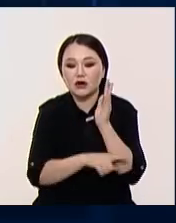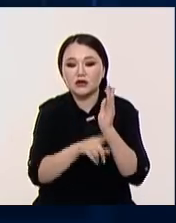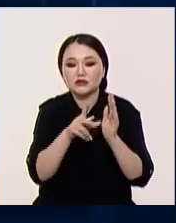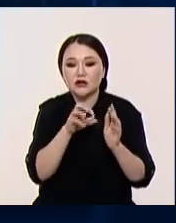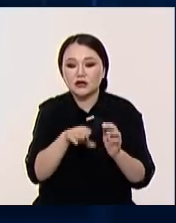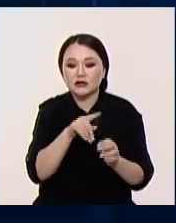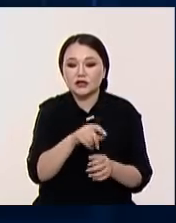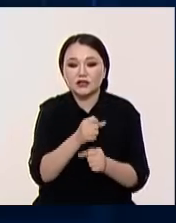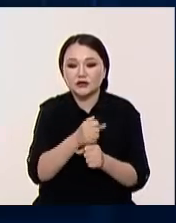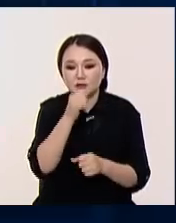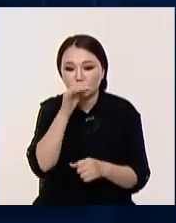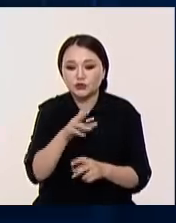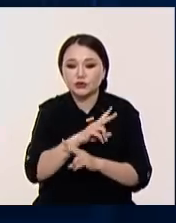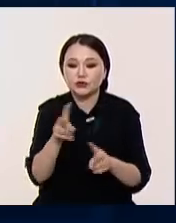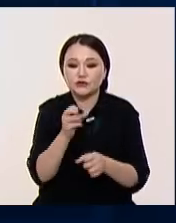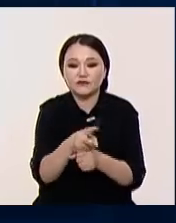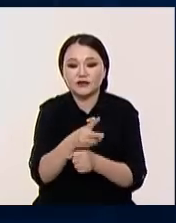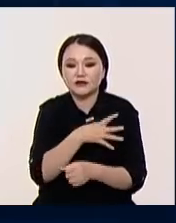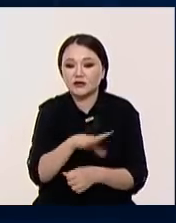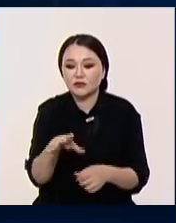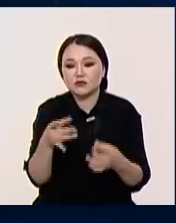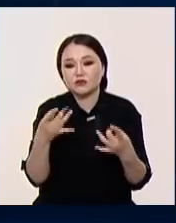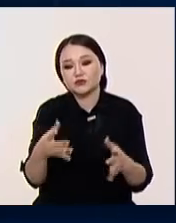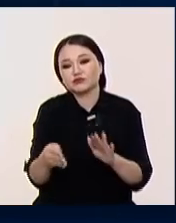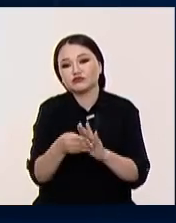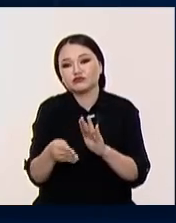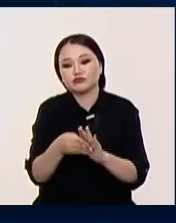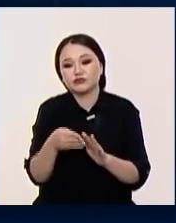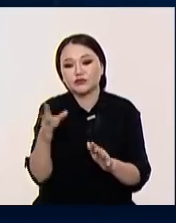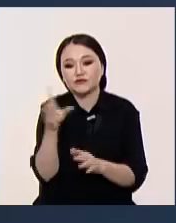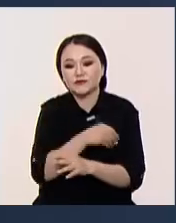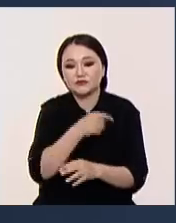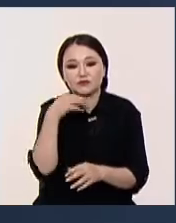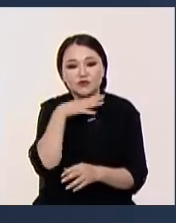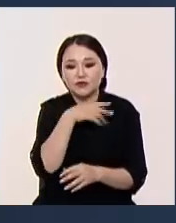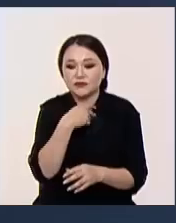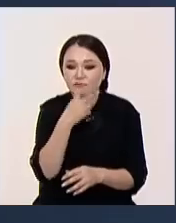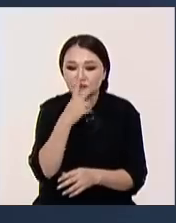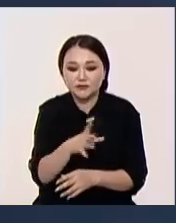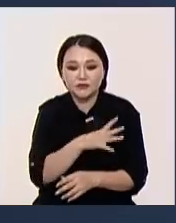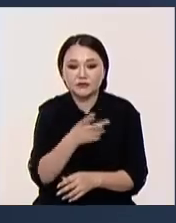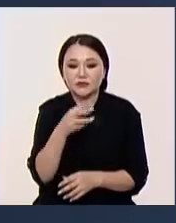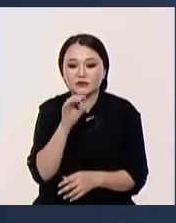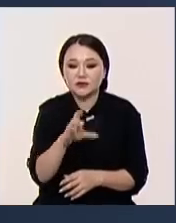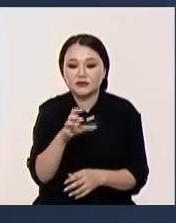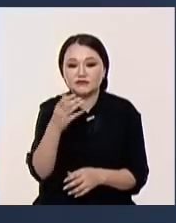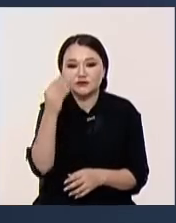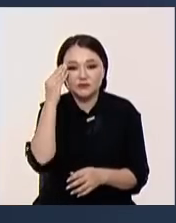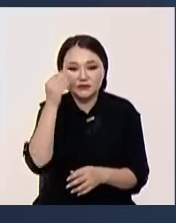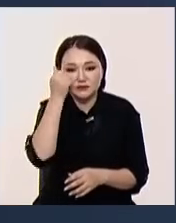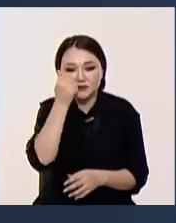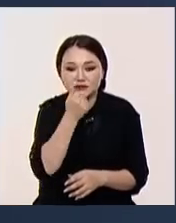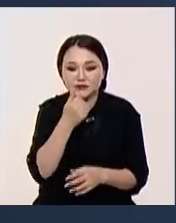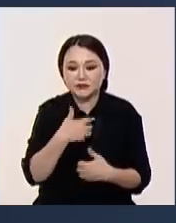істей алған жоқ. Ешкім жұмыстан шыққан жоқ, болды сөйтіп қалғандары талай көрген өзім. Бибарыс, пікіріңізге рахмет, сау